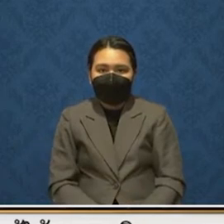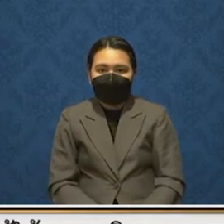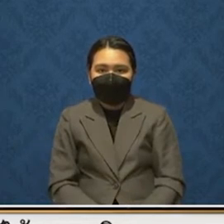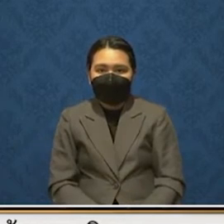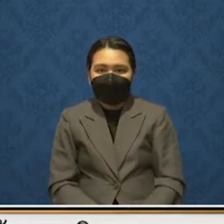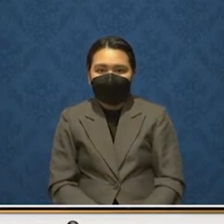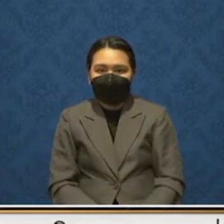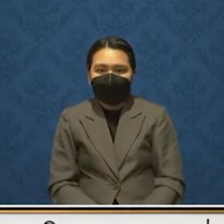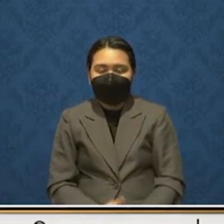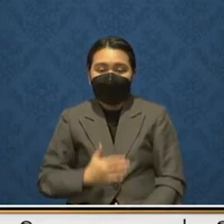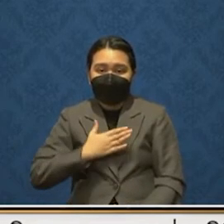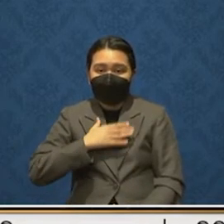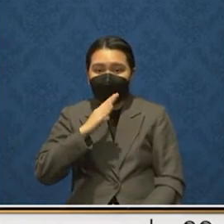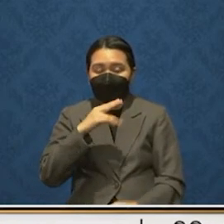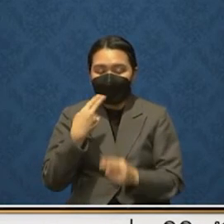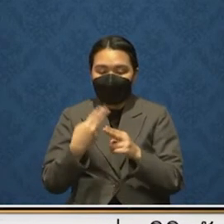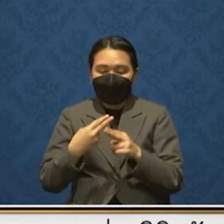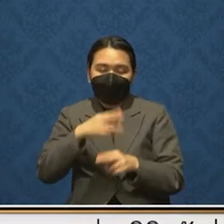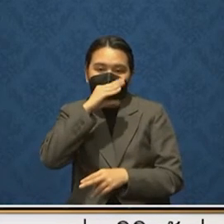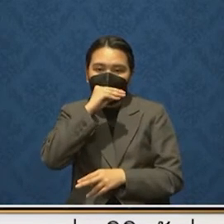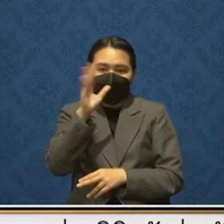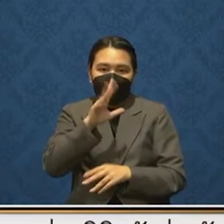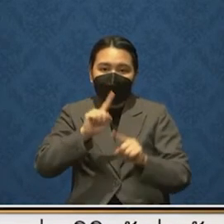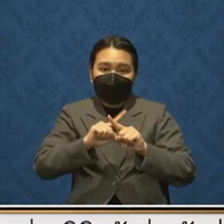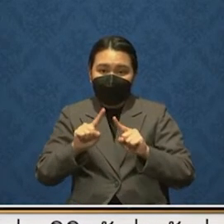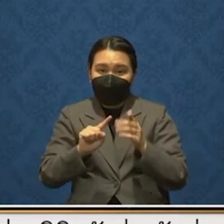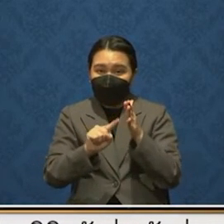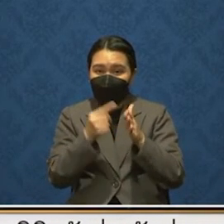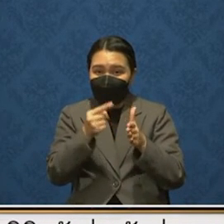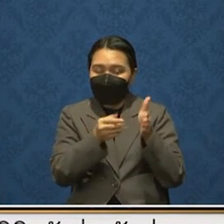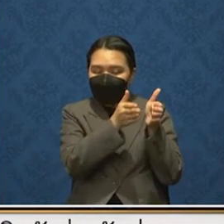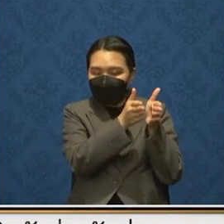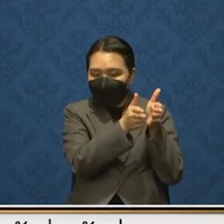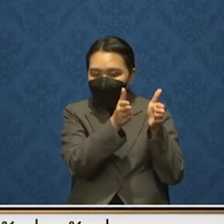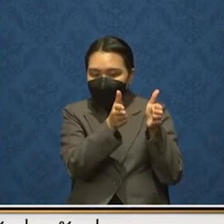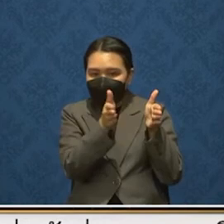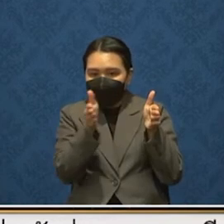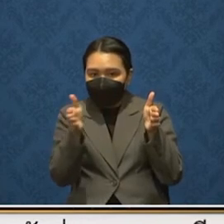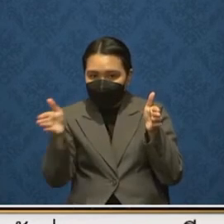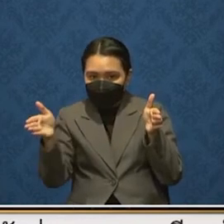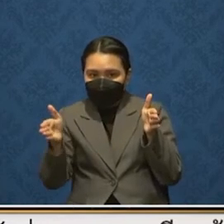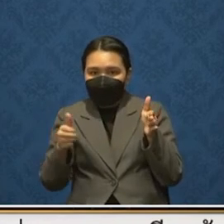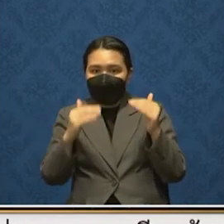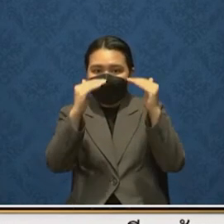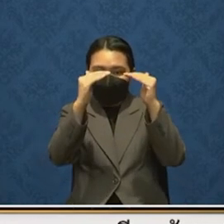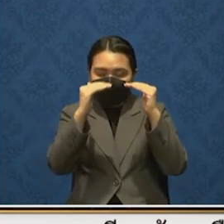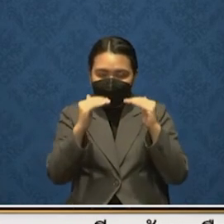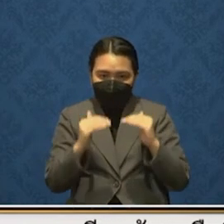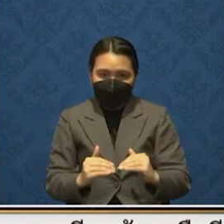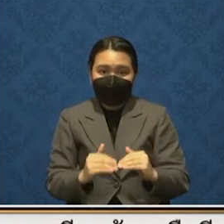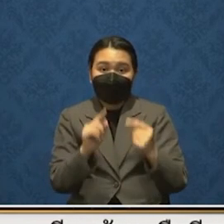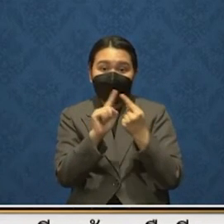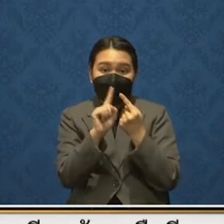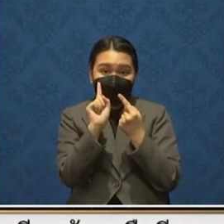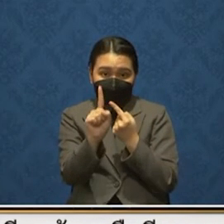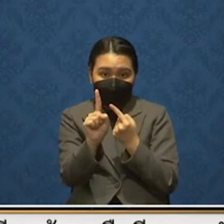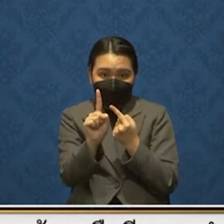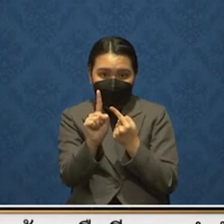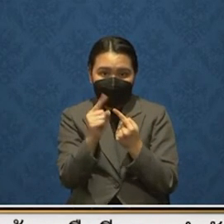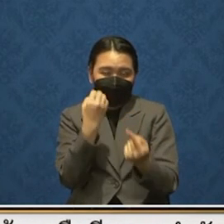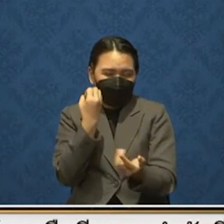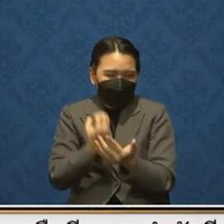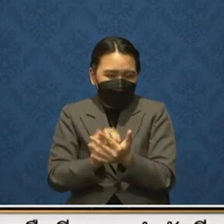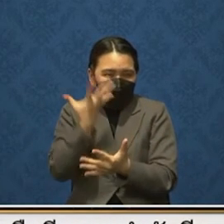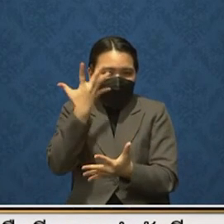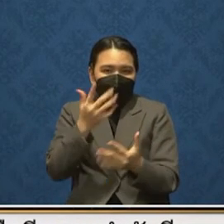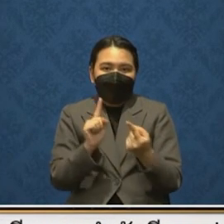่ว่าจะพูดตงแต่ซ้ายมากว่าบรทัสท 1 ที่ 2บรทัแรกคนที่ 1ที่รวยที่ส